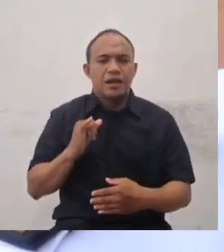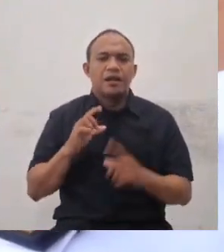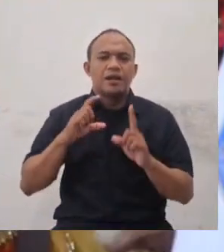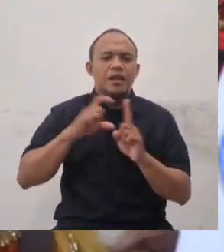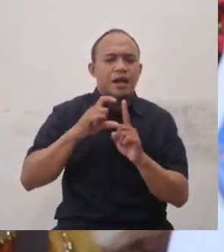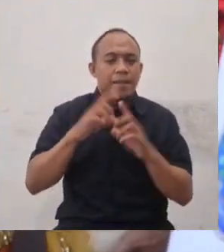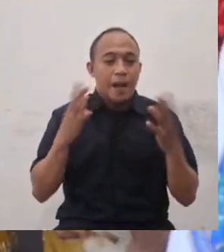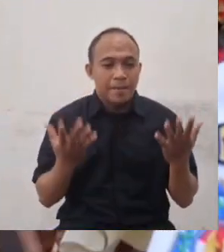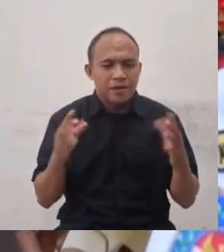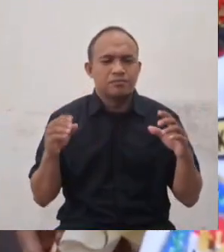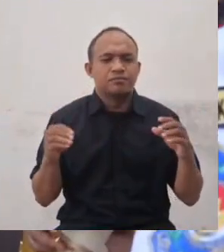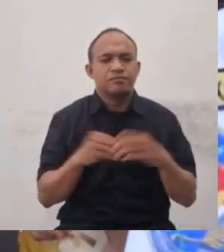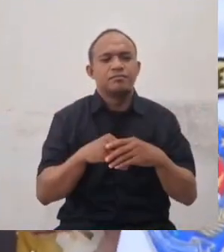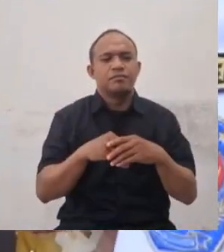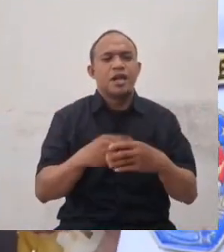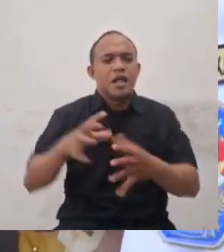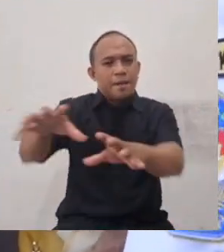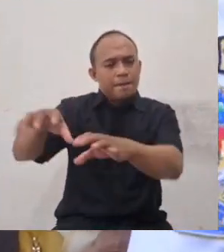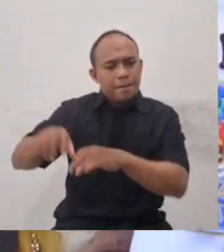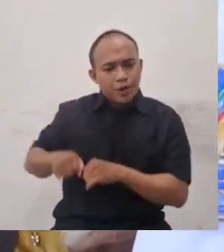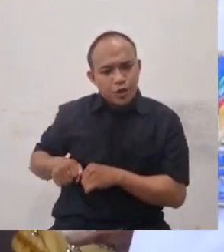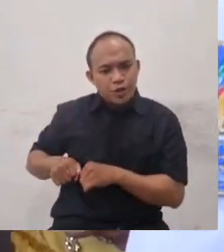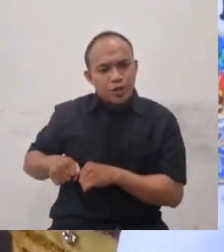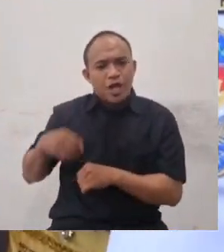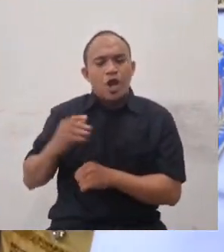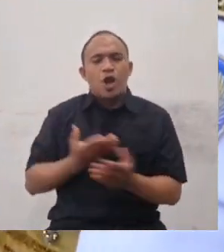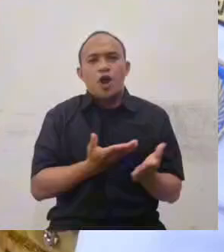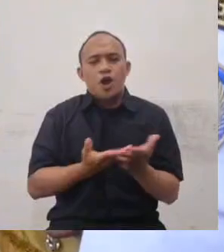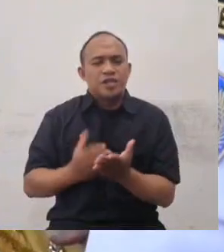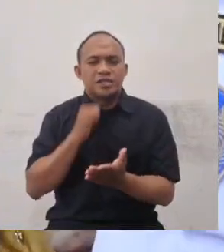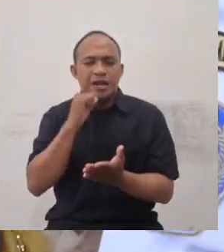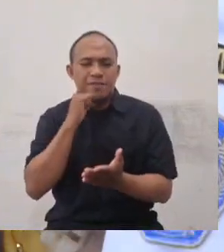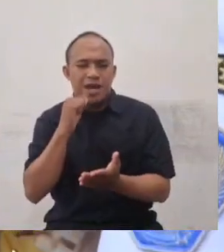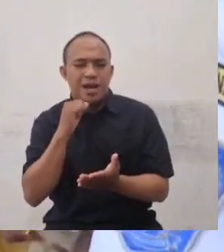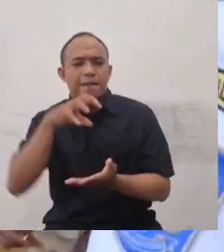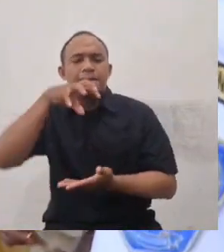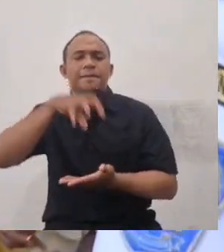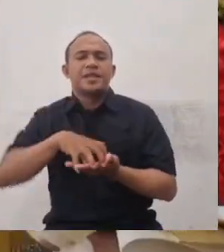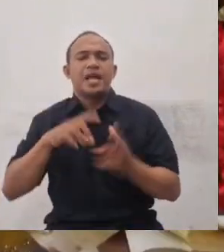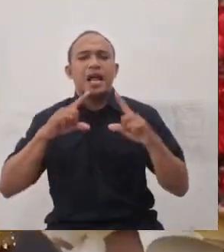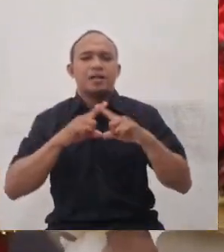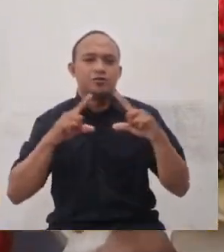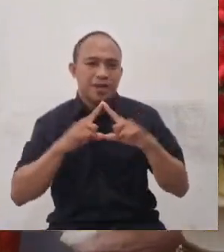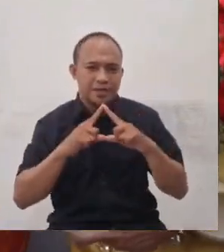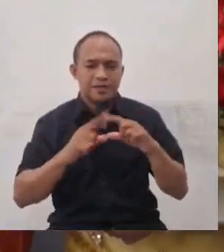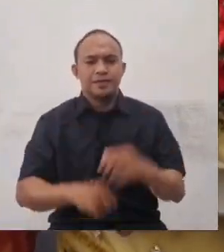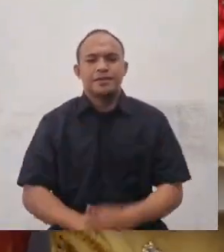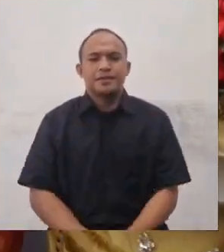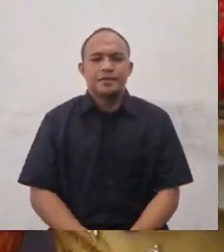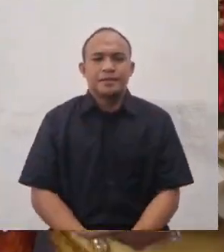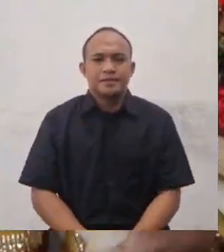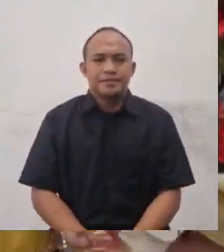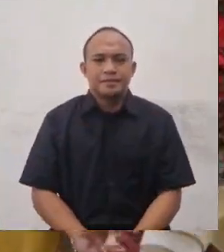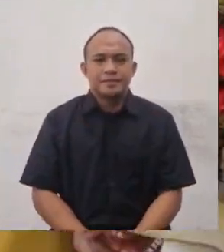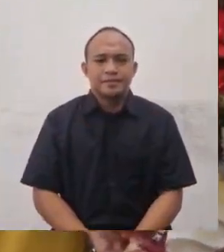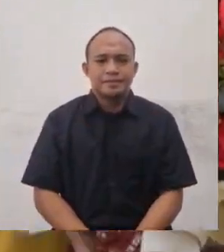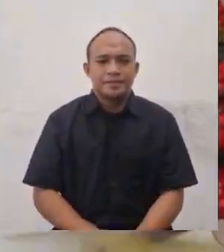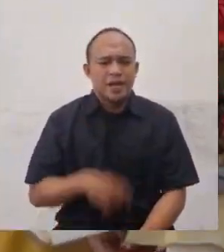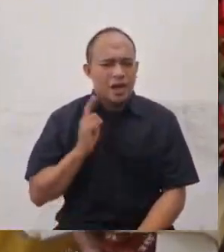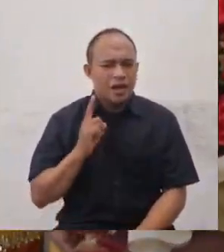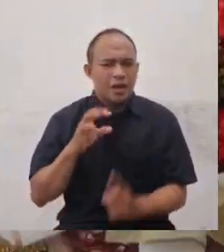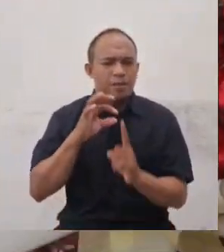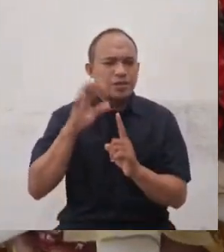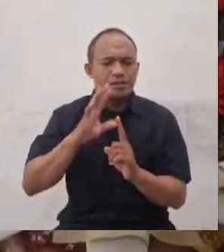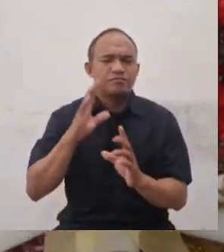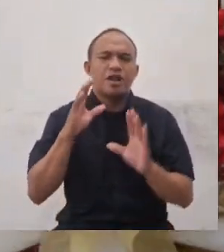Kiai Demak dijemput dari kamar oleh pemangku adat menuju tempat duduk adat. Setelah